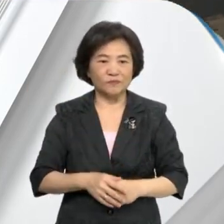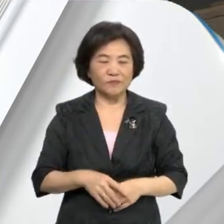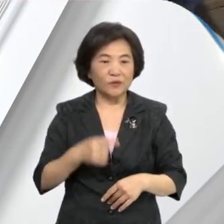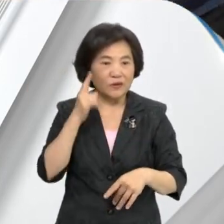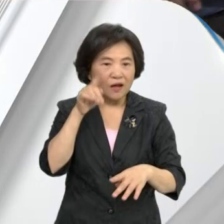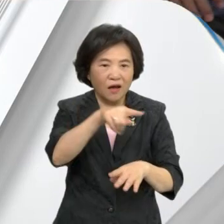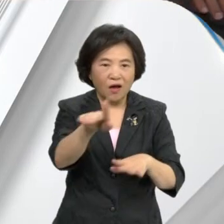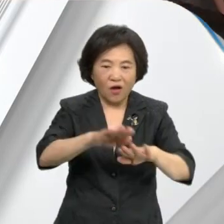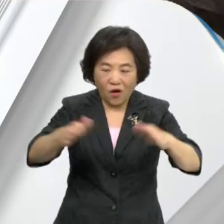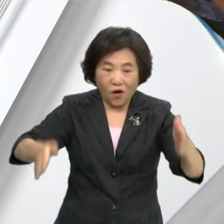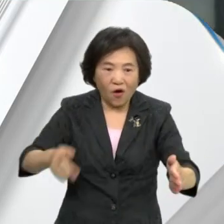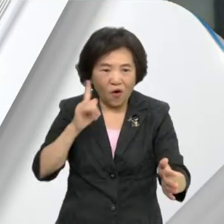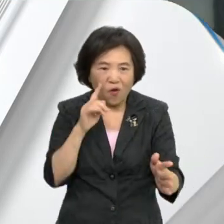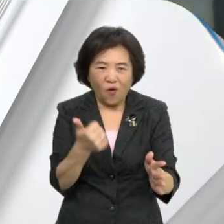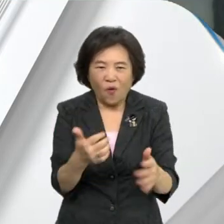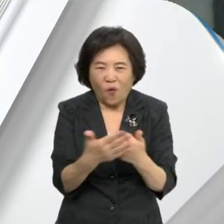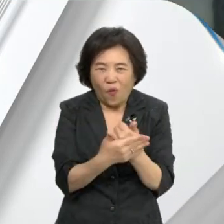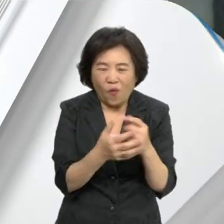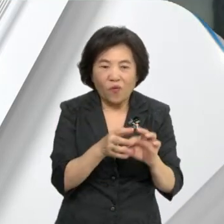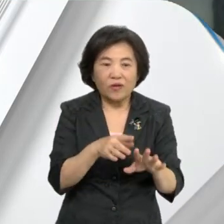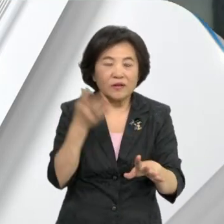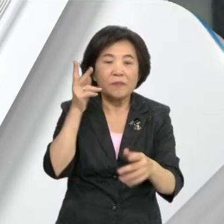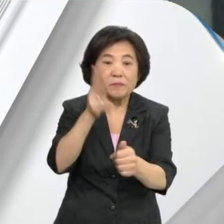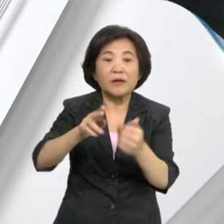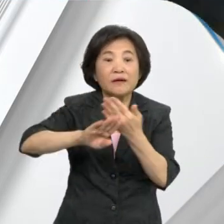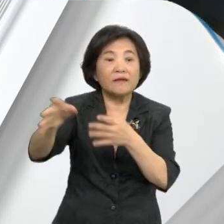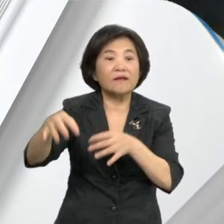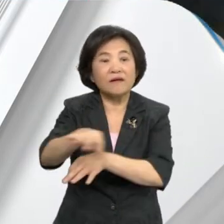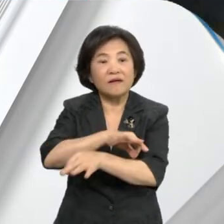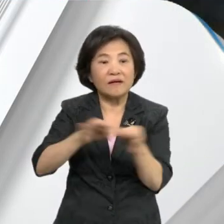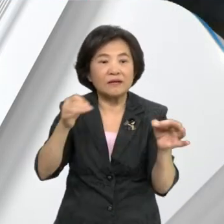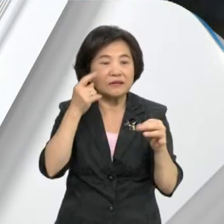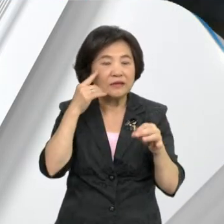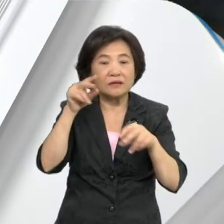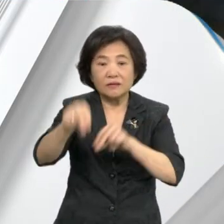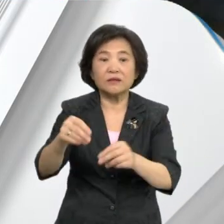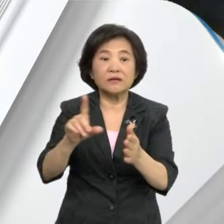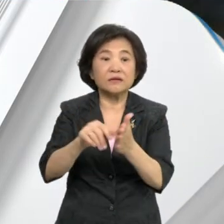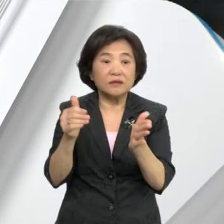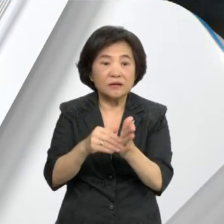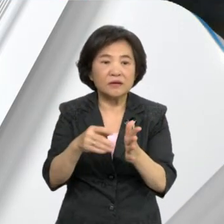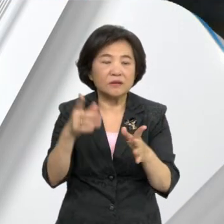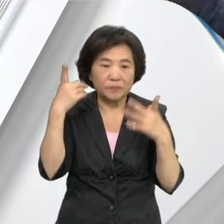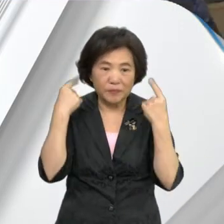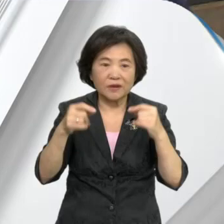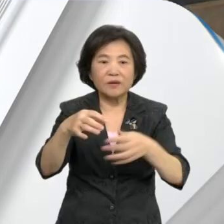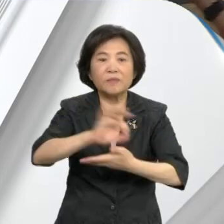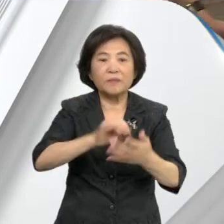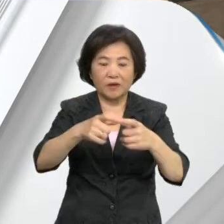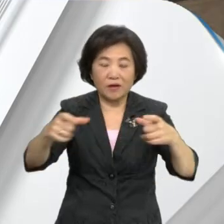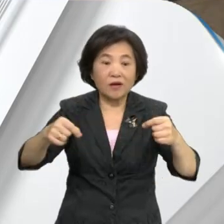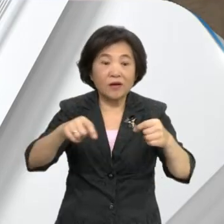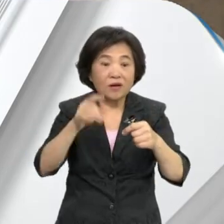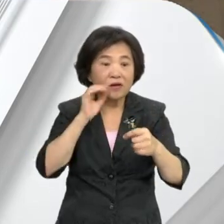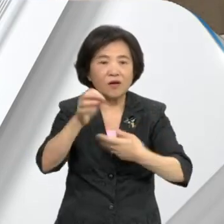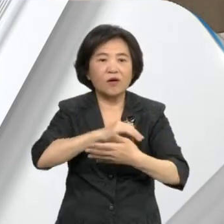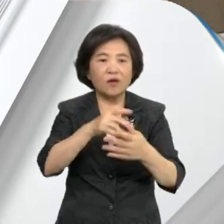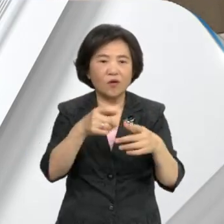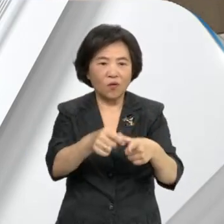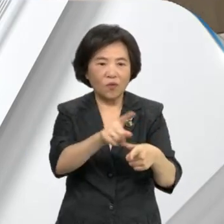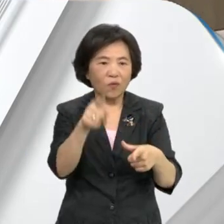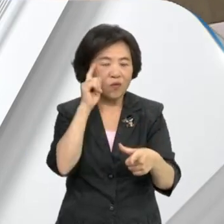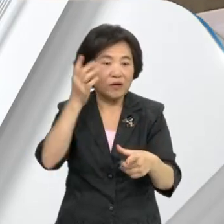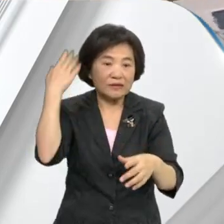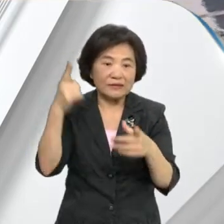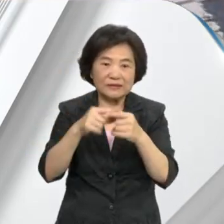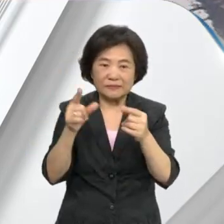贝。 是为我的经营的卖场提入万七周以后，原本的卖票办公室重现眼前。虽然对